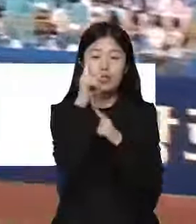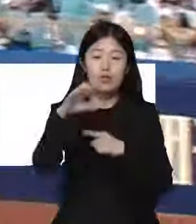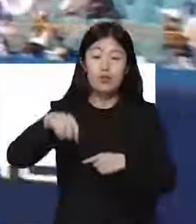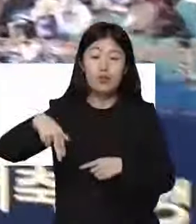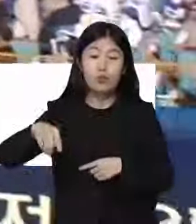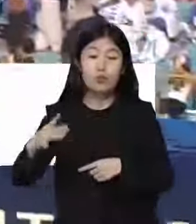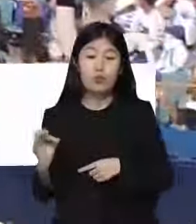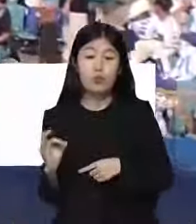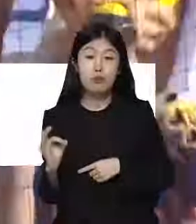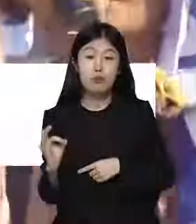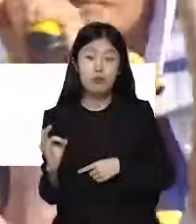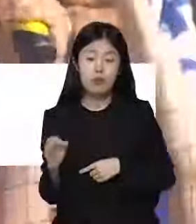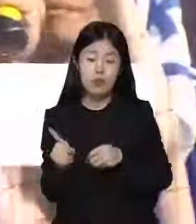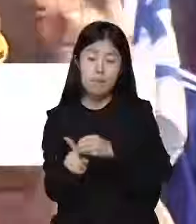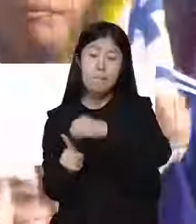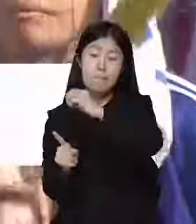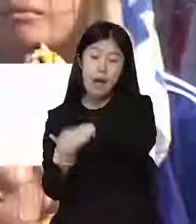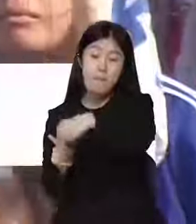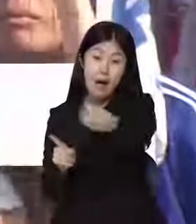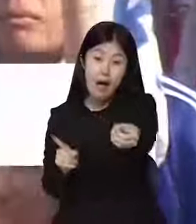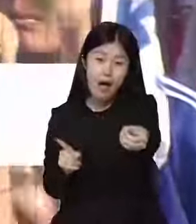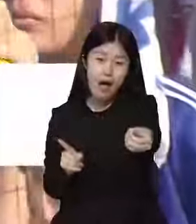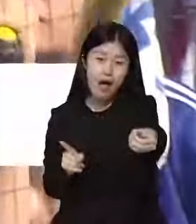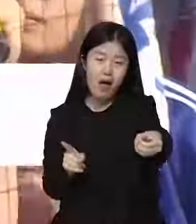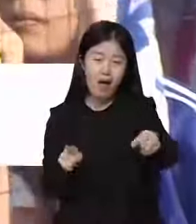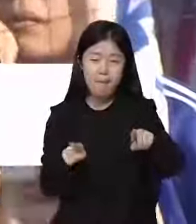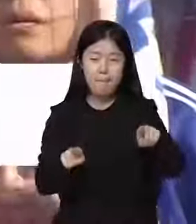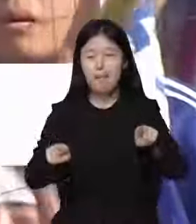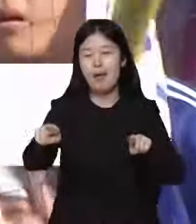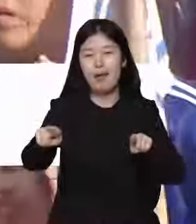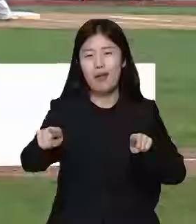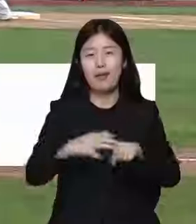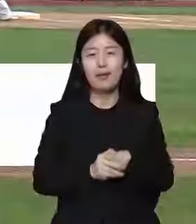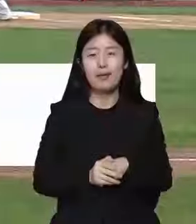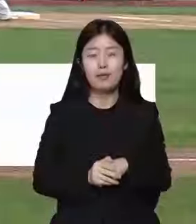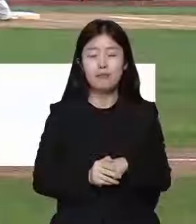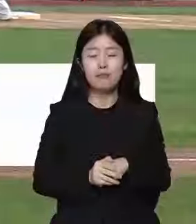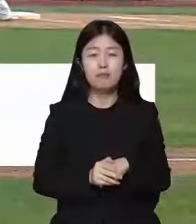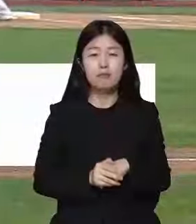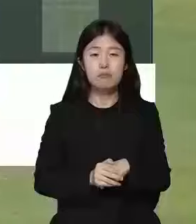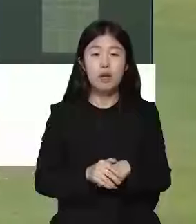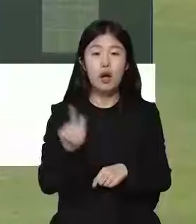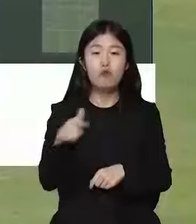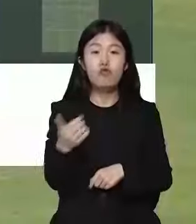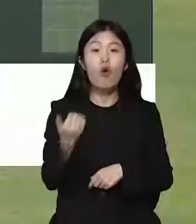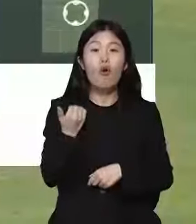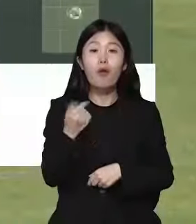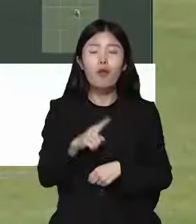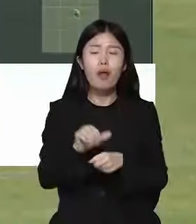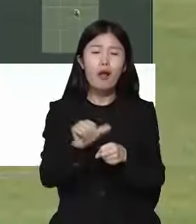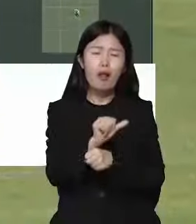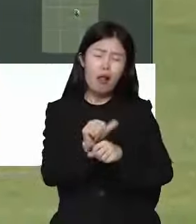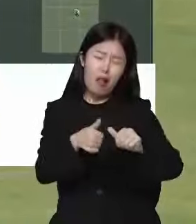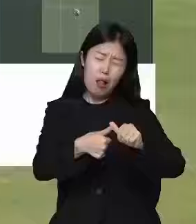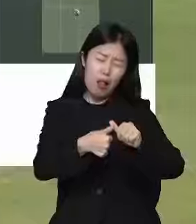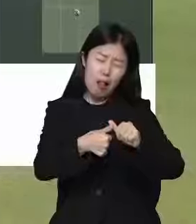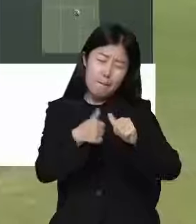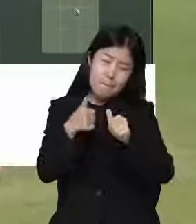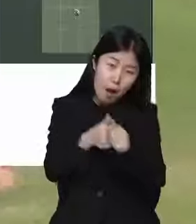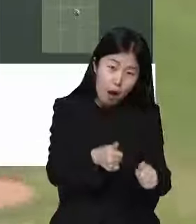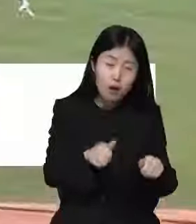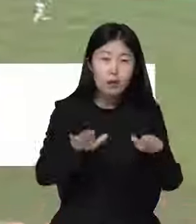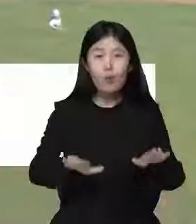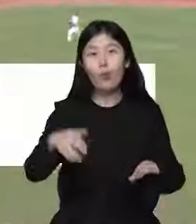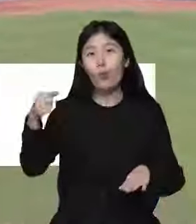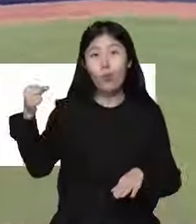6-5 대역전승을 거뒀습니다. 전날 5시간가량 이어진 혈투 끝에 얻어낸 값진 승리 이후